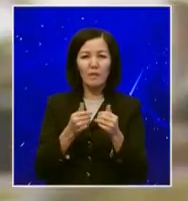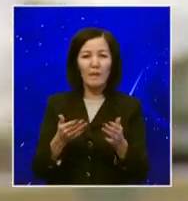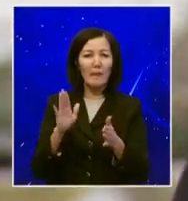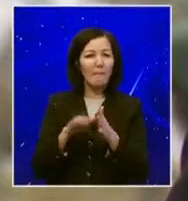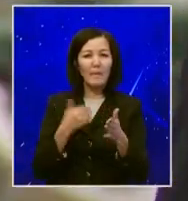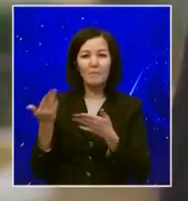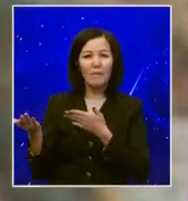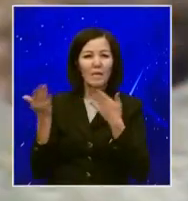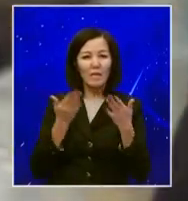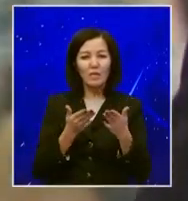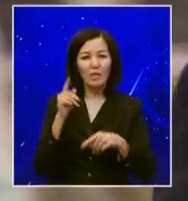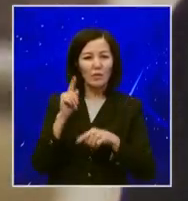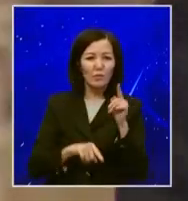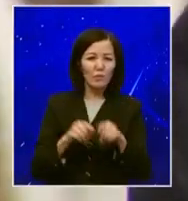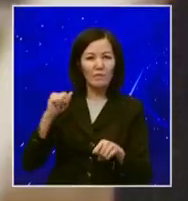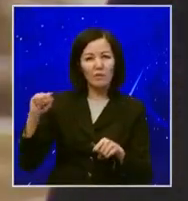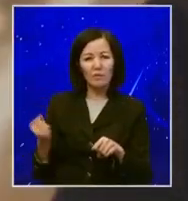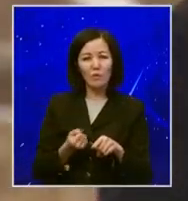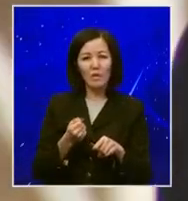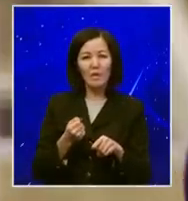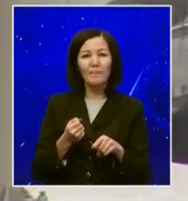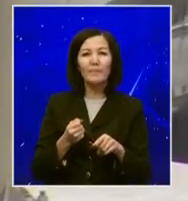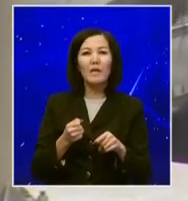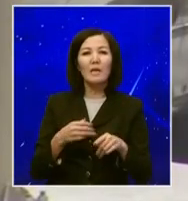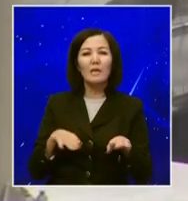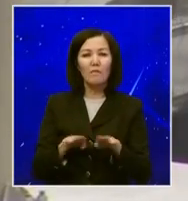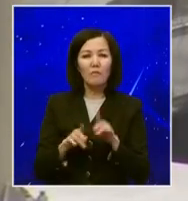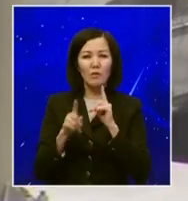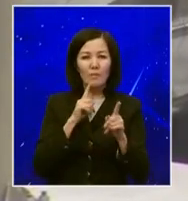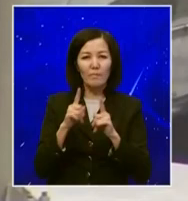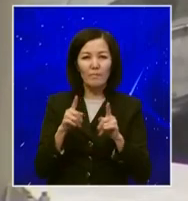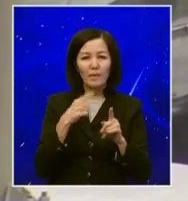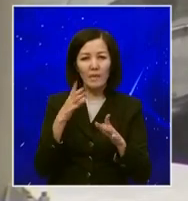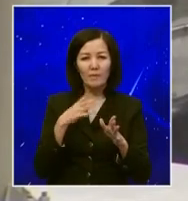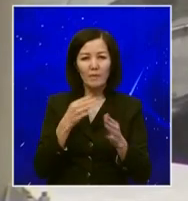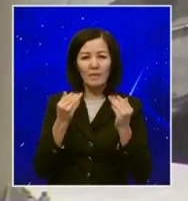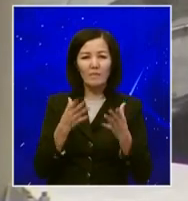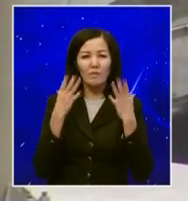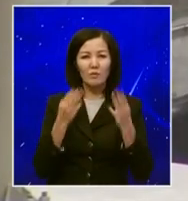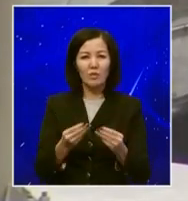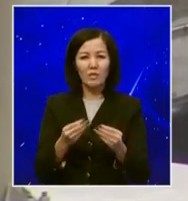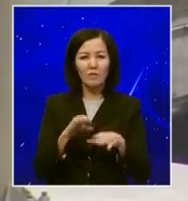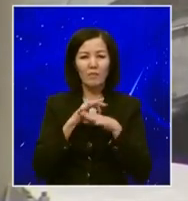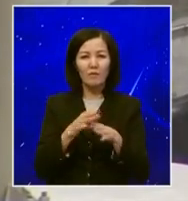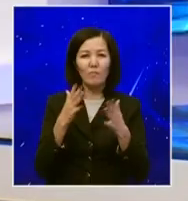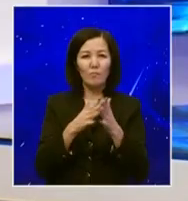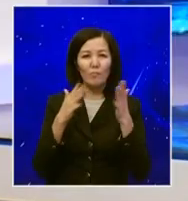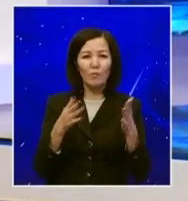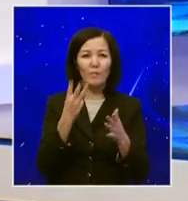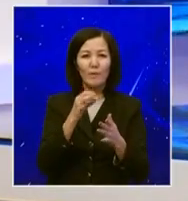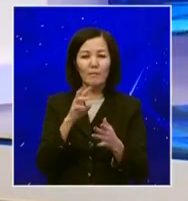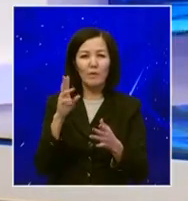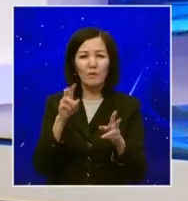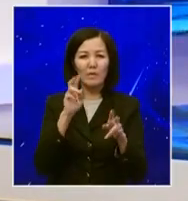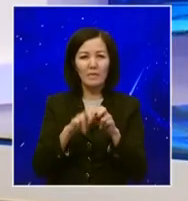приглашения родственников, друзей и знакомых. Также в ходе брифинга было отмечено, что на сегодняшний день проведено более 5